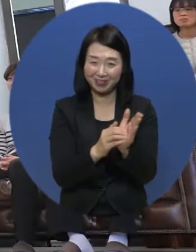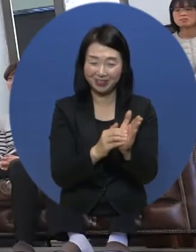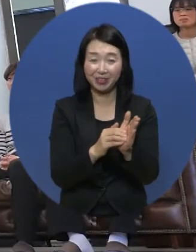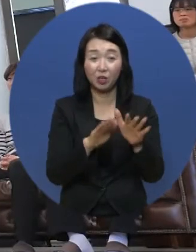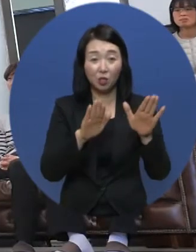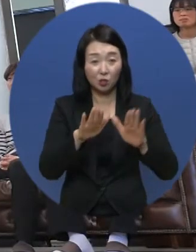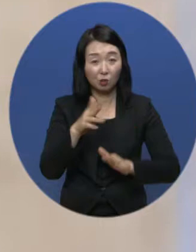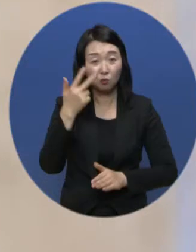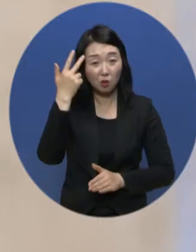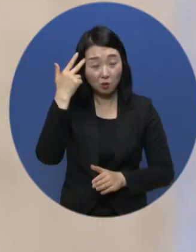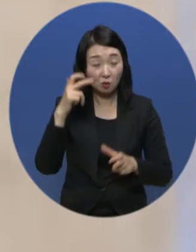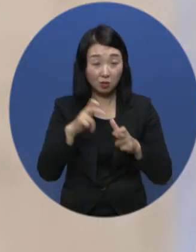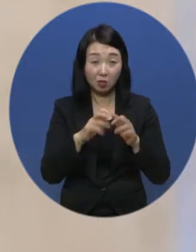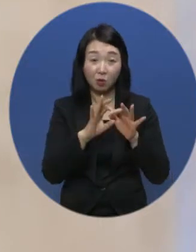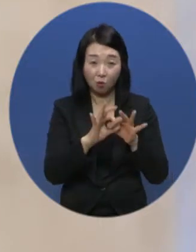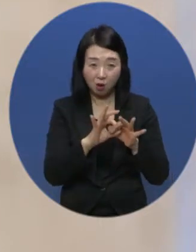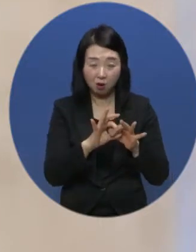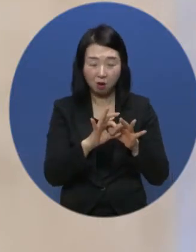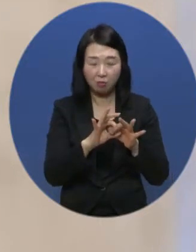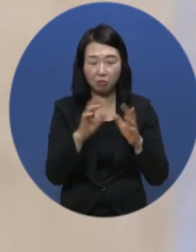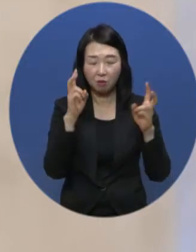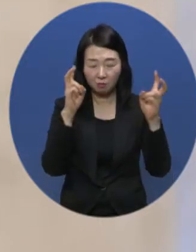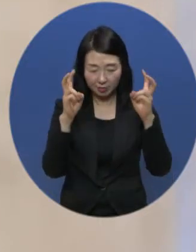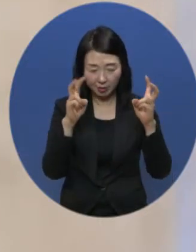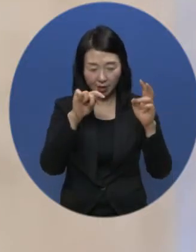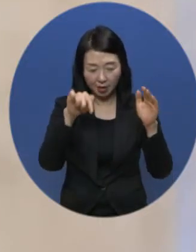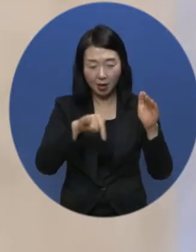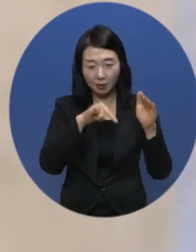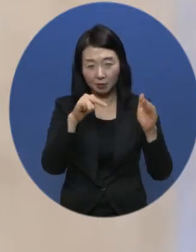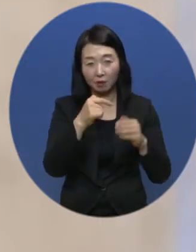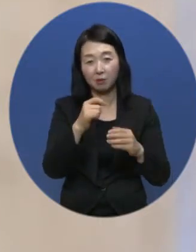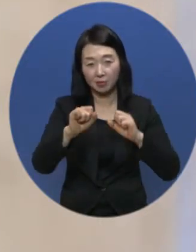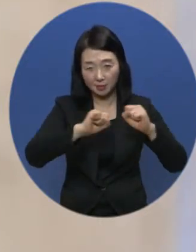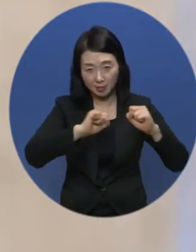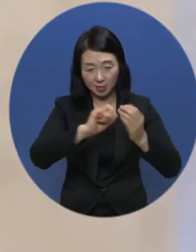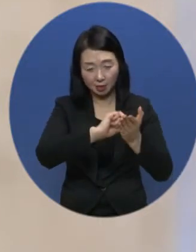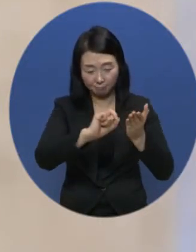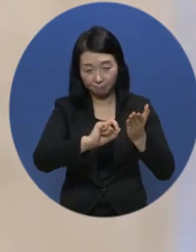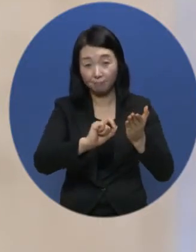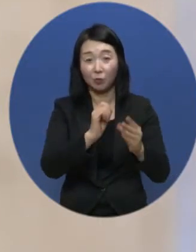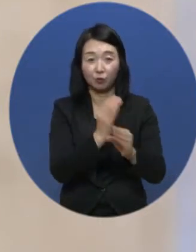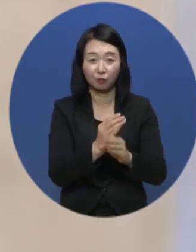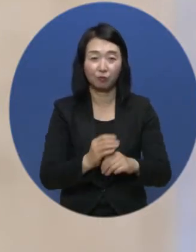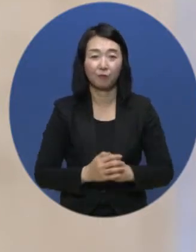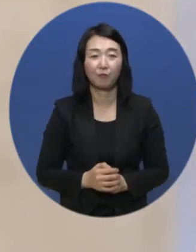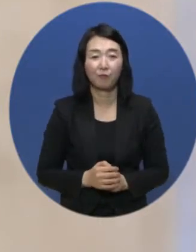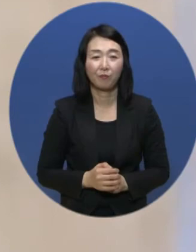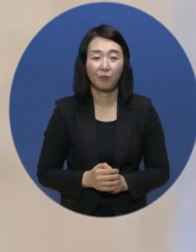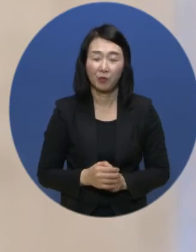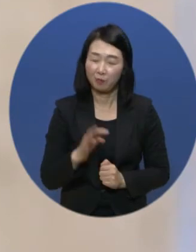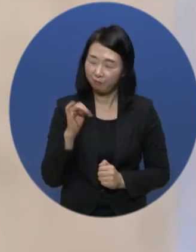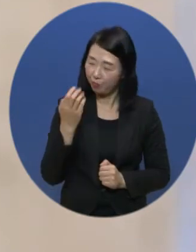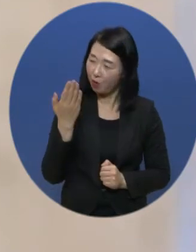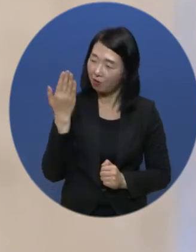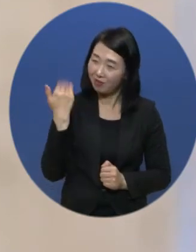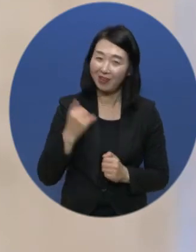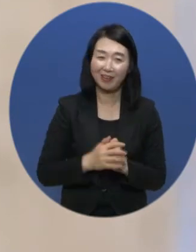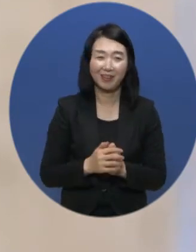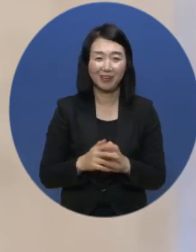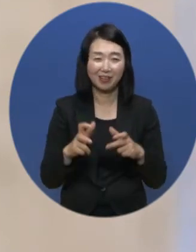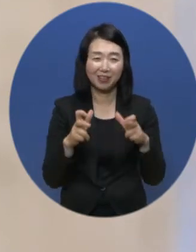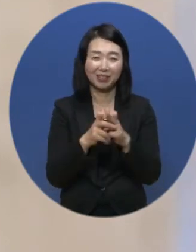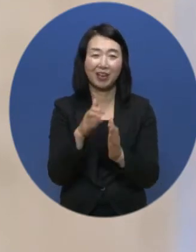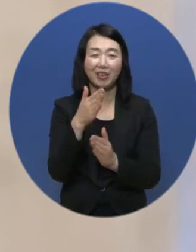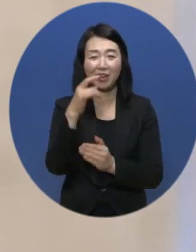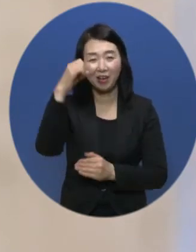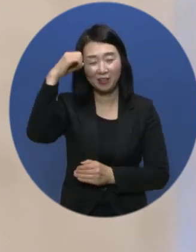관련 언론사에서 기자로 활동하고 있으며 며칠 전에는 장애학과 대학원에 박사과정으로 입학할 수